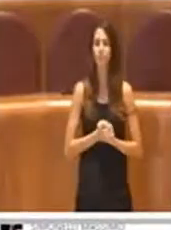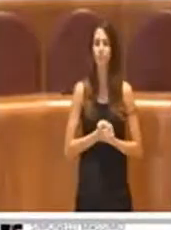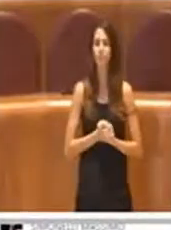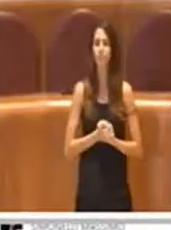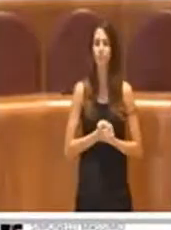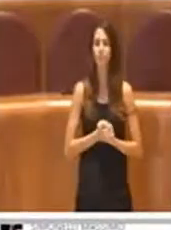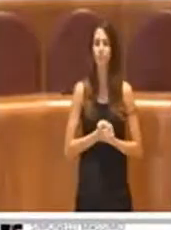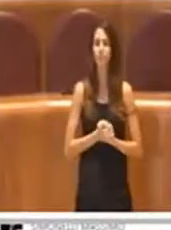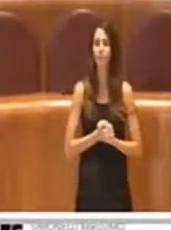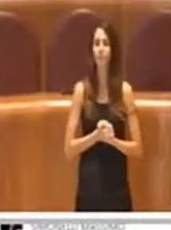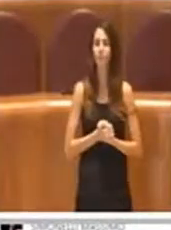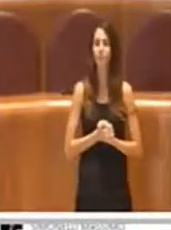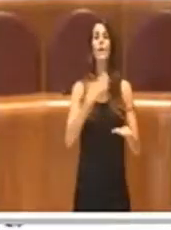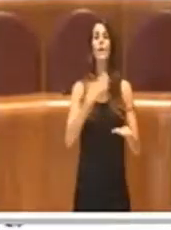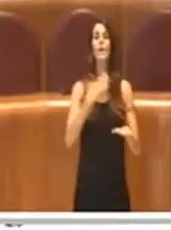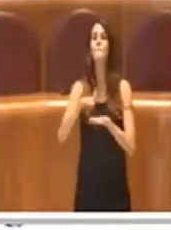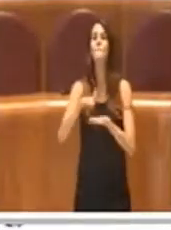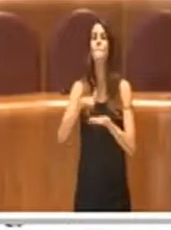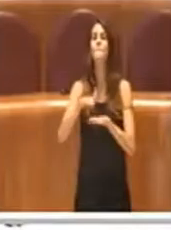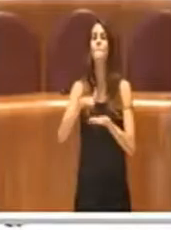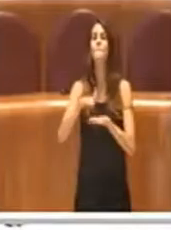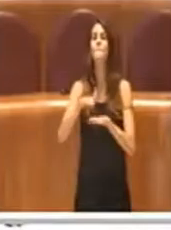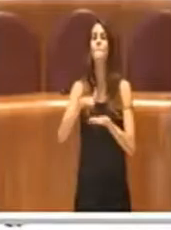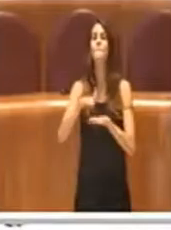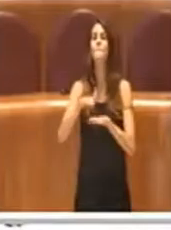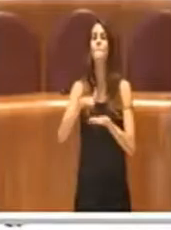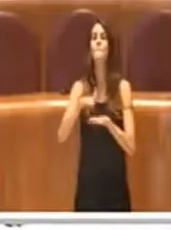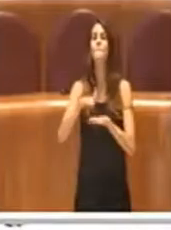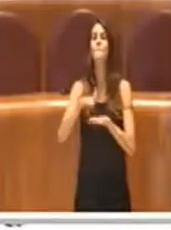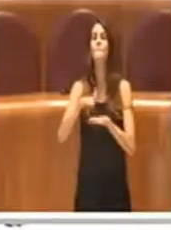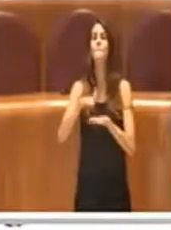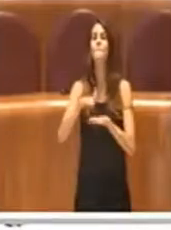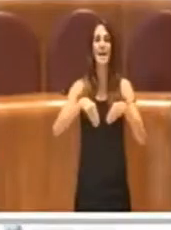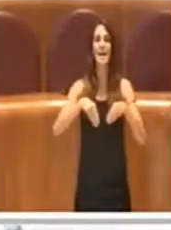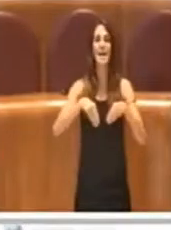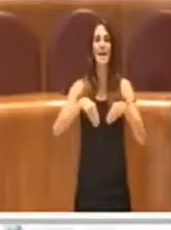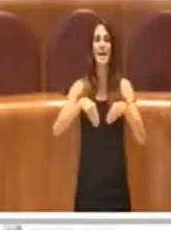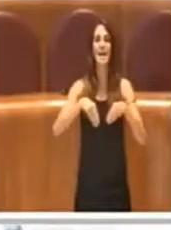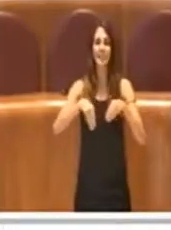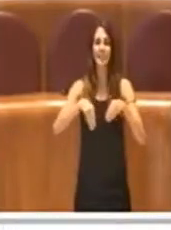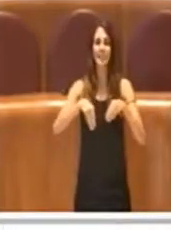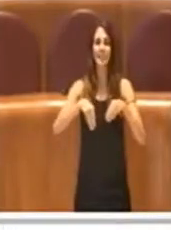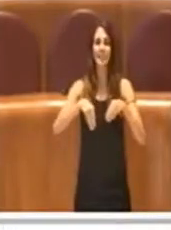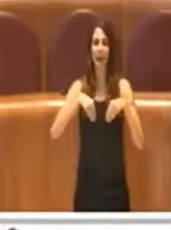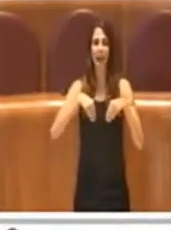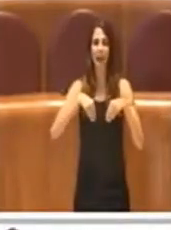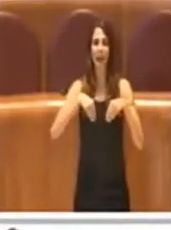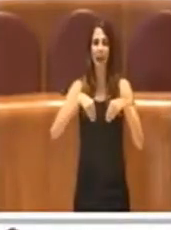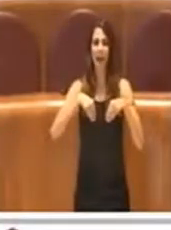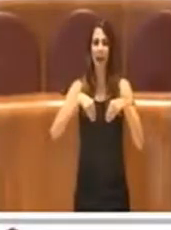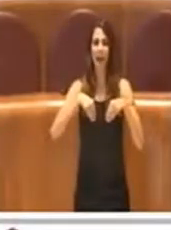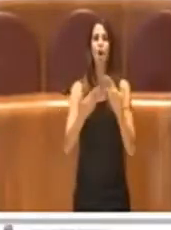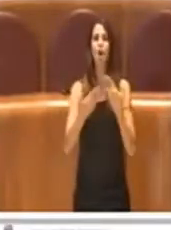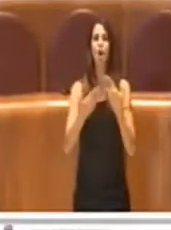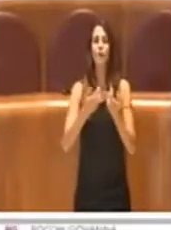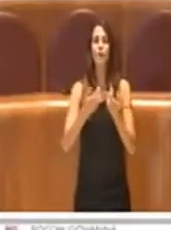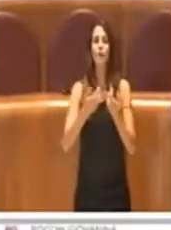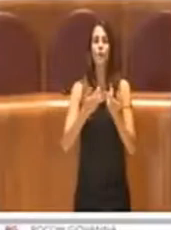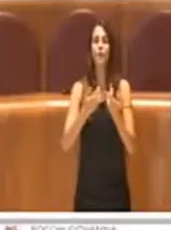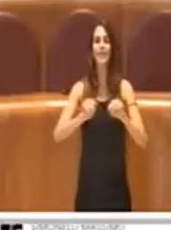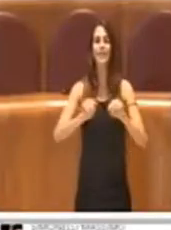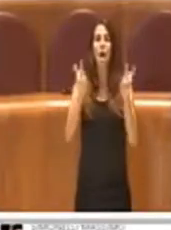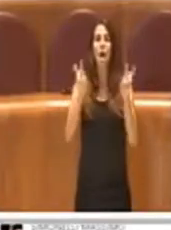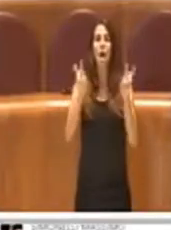municipi competenti per territorio riferito alla partecipazione delle singole conferenze dei servizi